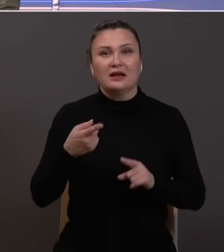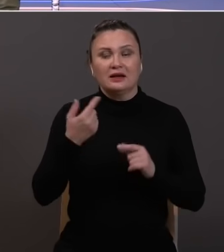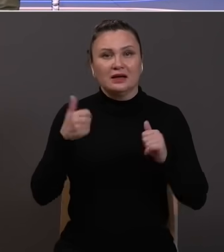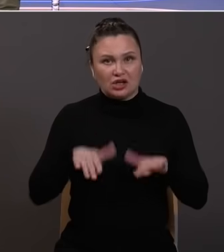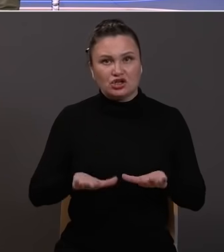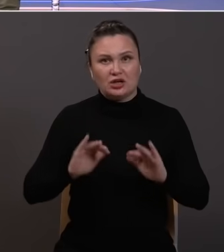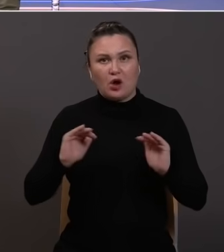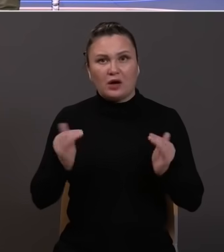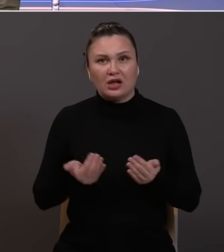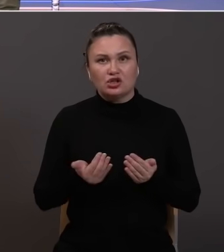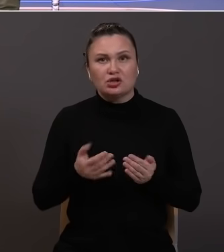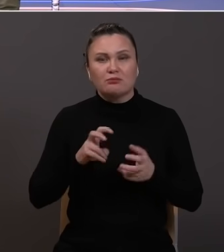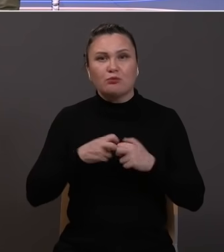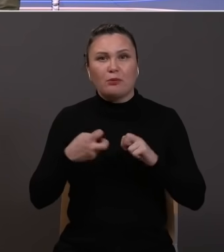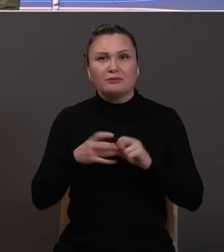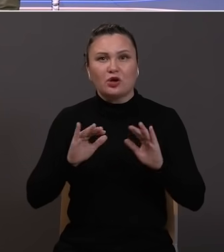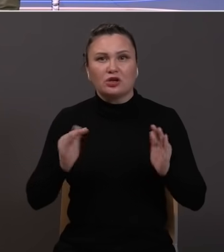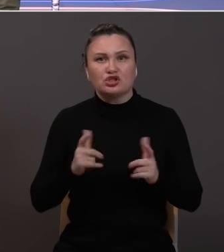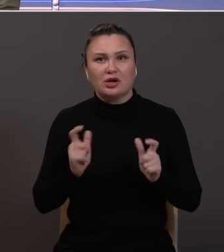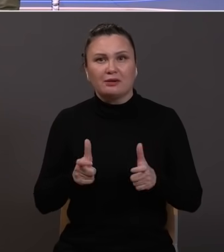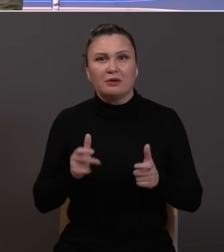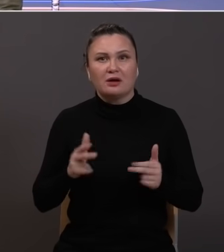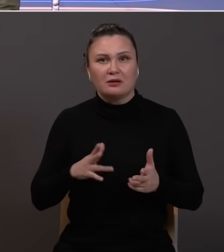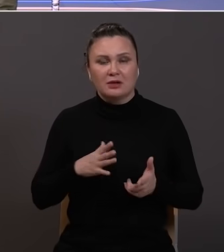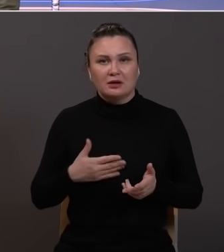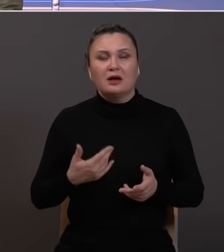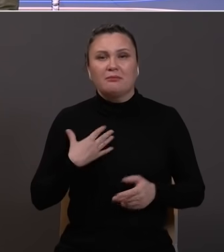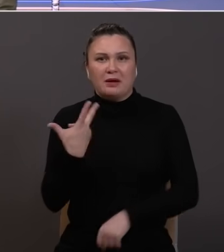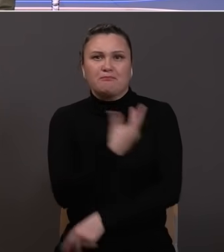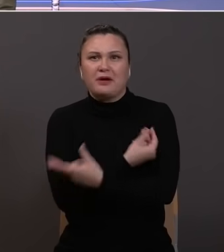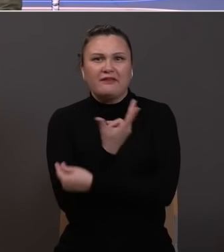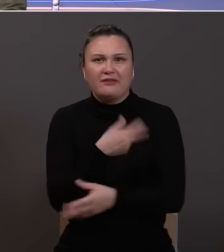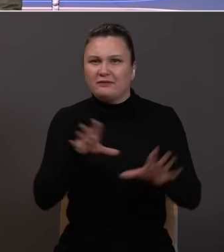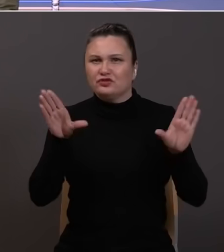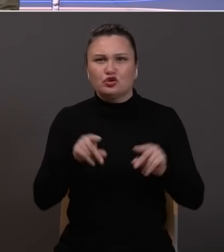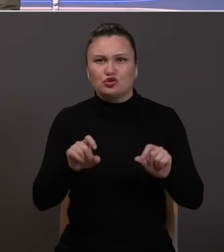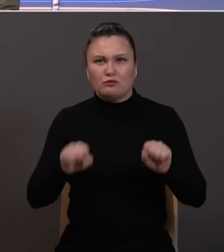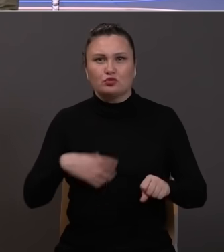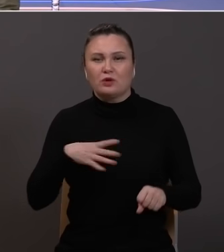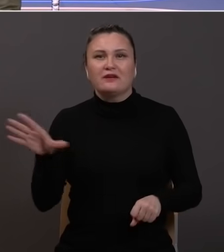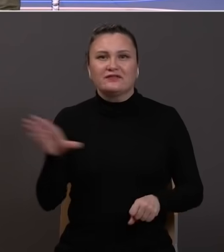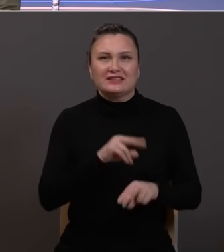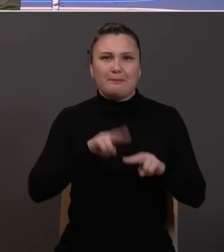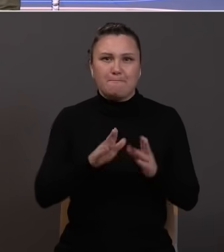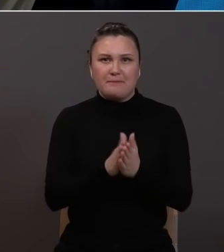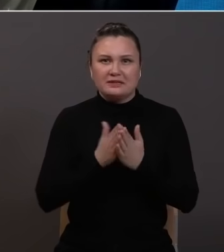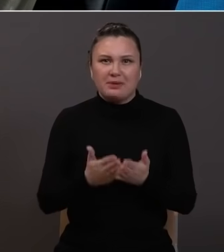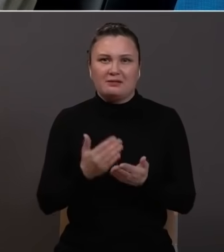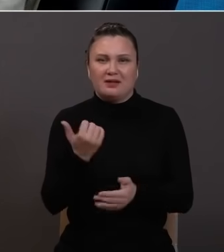решили ограничения, проблемы с ограничениями коронавируса? Мы прививаемся всем, чем можно привиться, чтобы у нас были все паспорта,